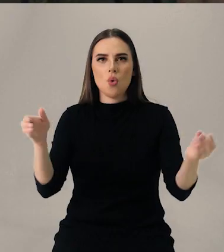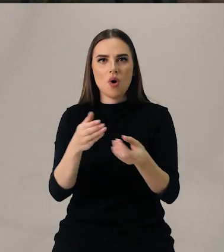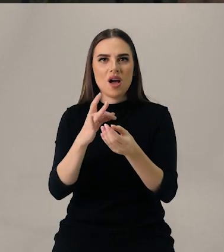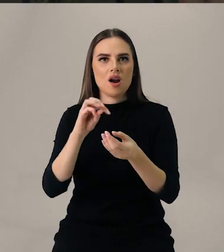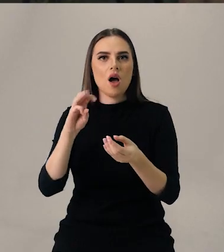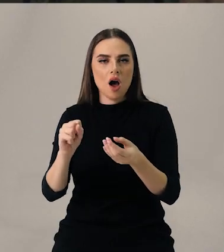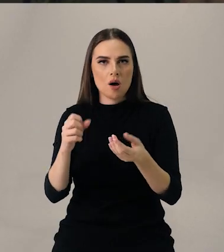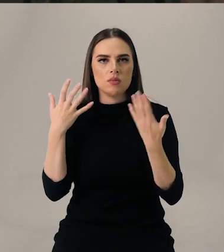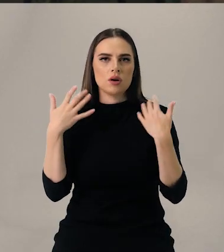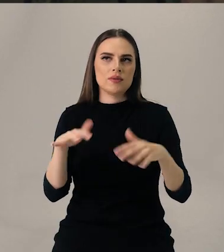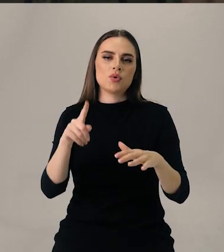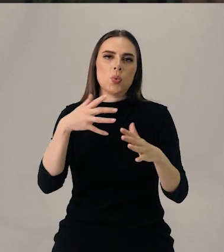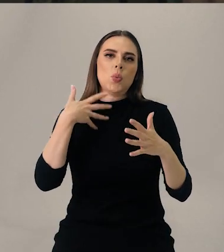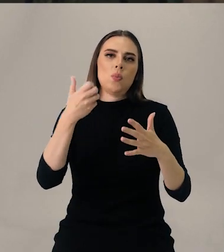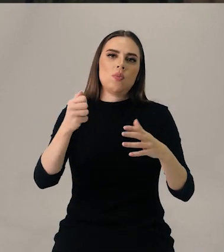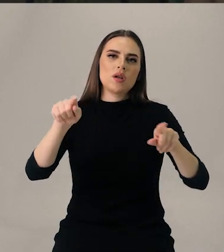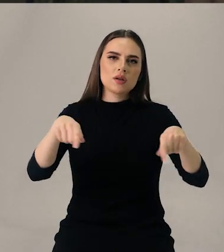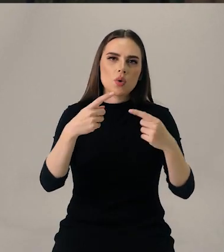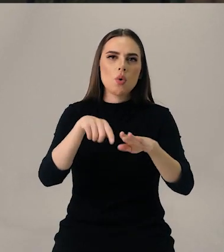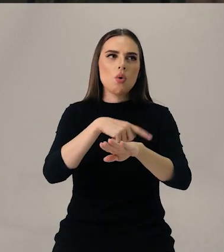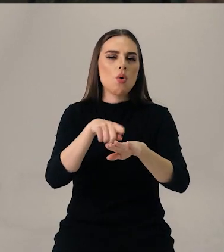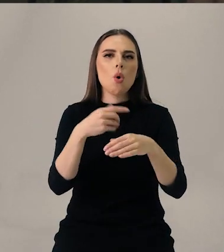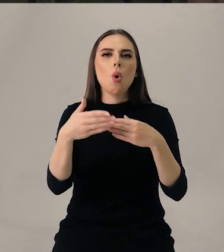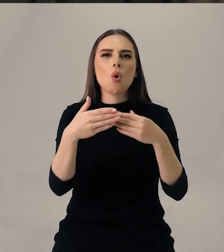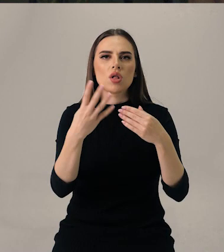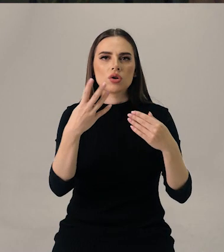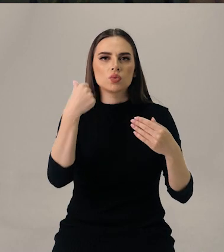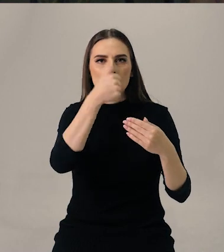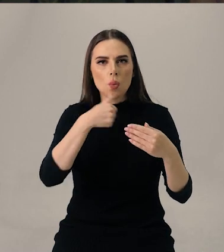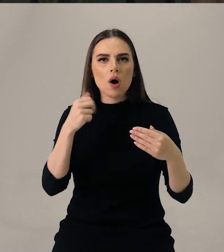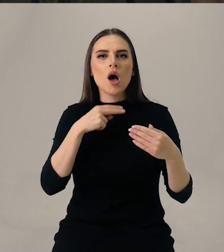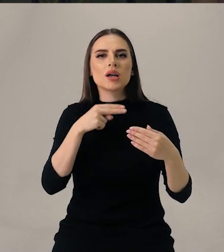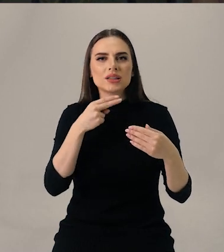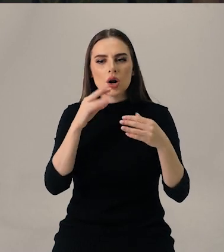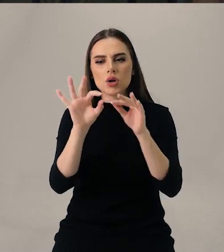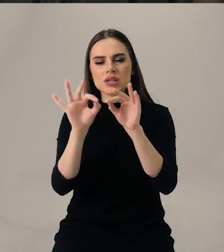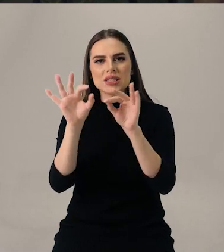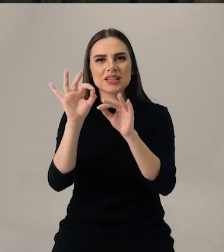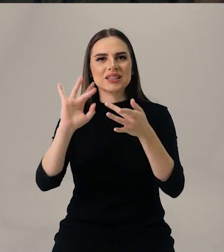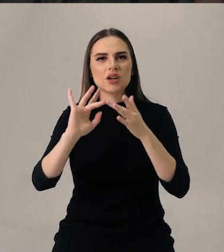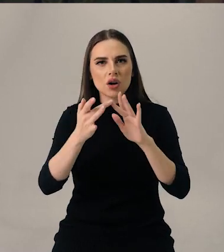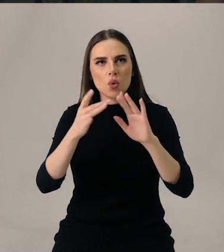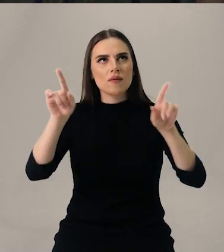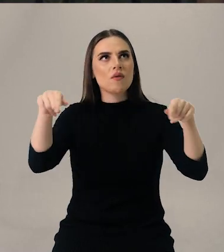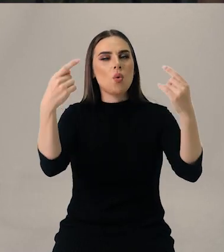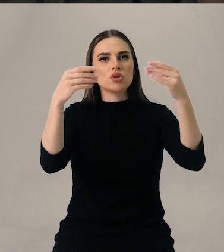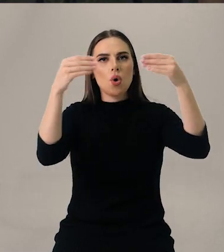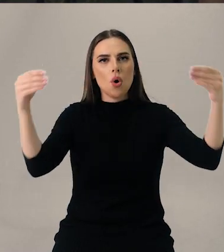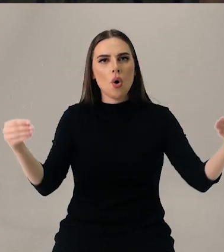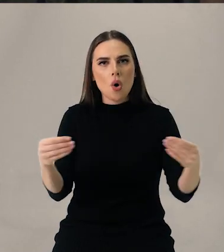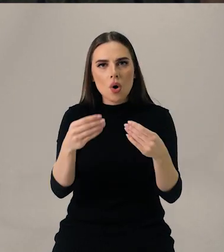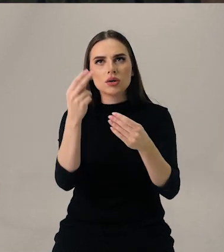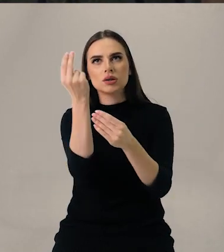Картине пришлось нелегко. Ее реставрировали около 4 лет. Осторожно доставали осколки, восстанавливали холст, дописывали